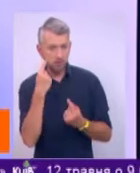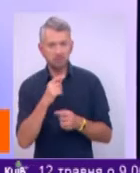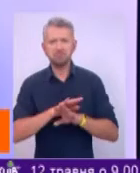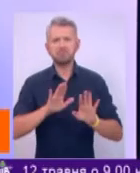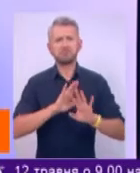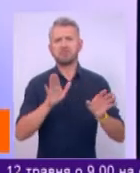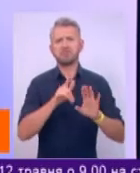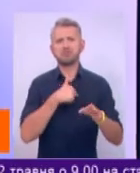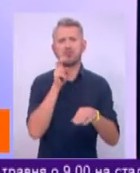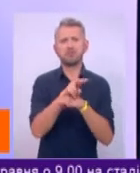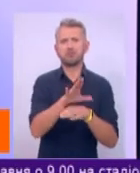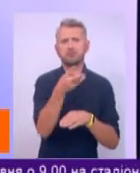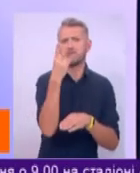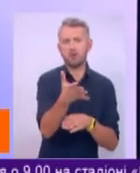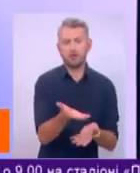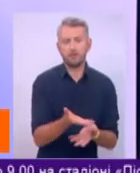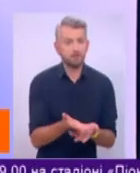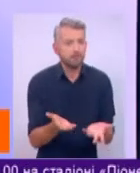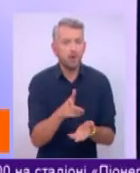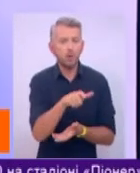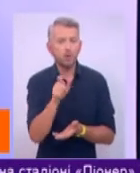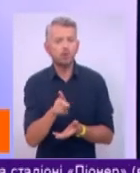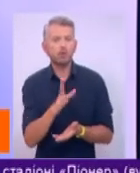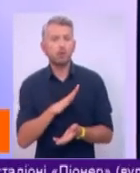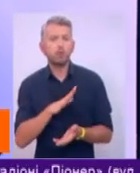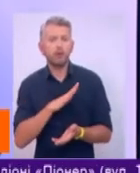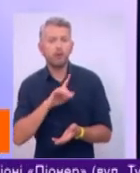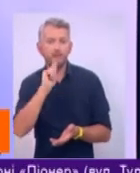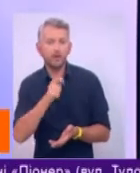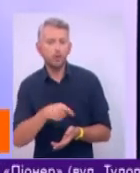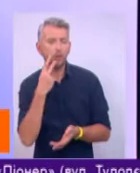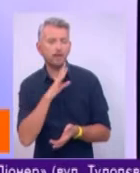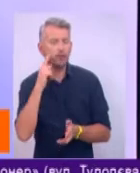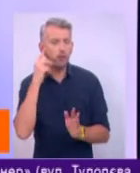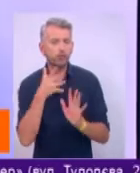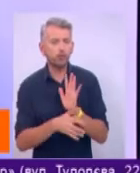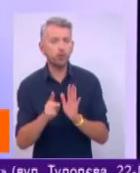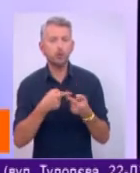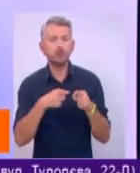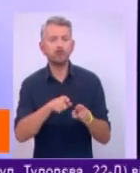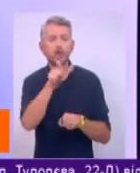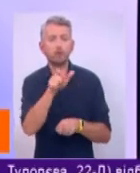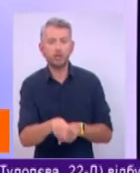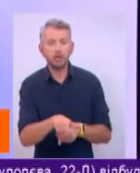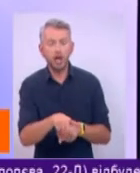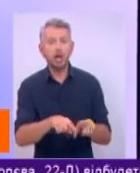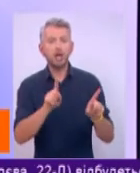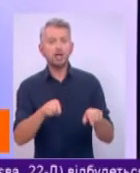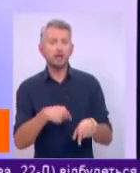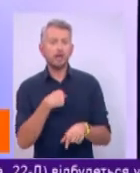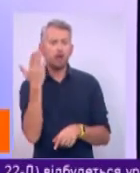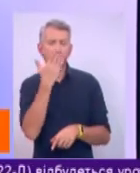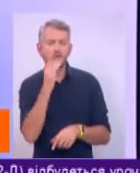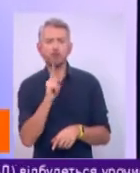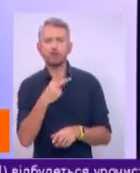Тобто люди, вони, які пройшли війну, вони не завжди розуміють, що інша людина, навіть я читав,